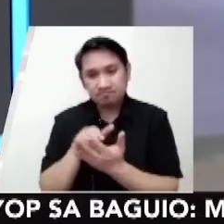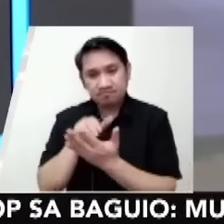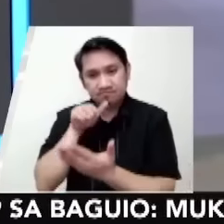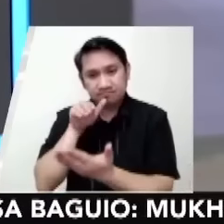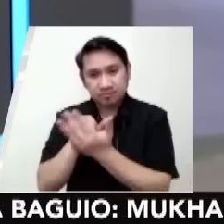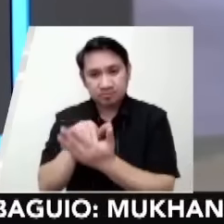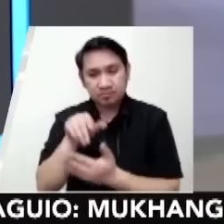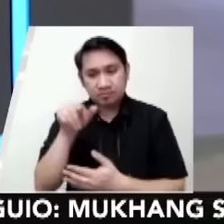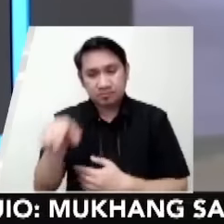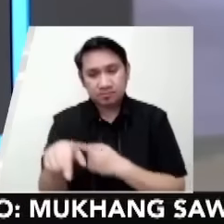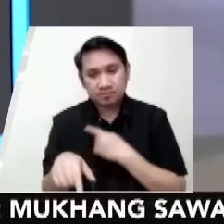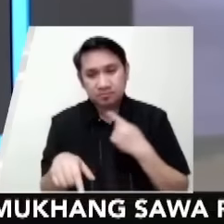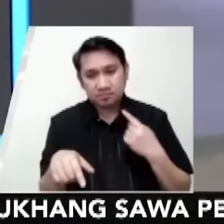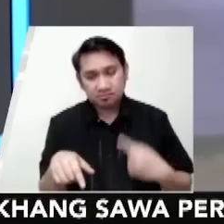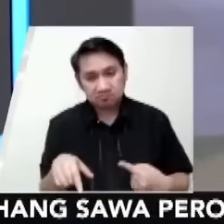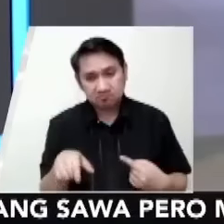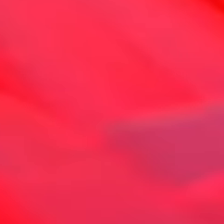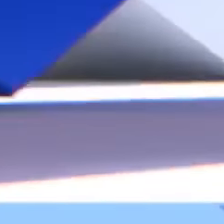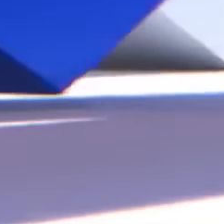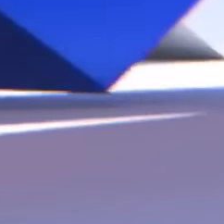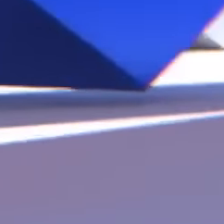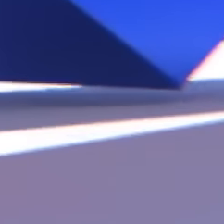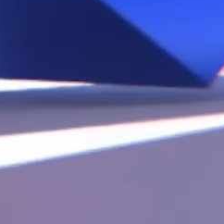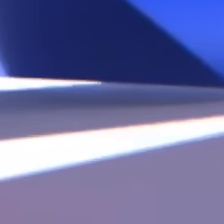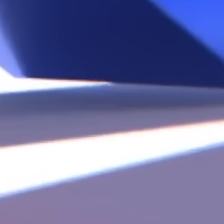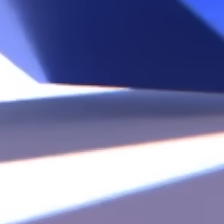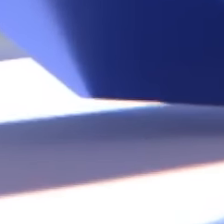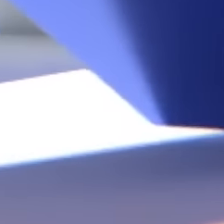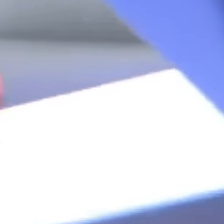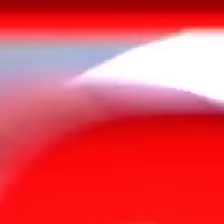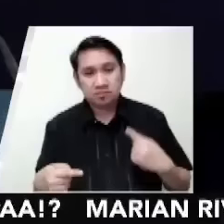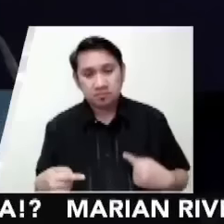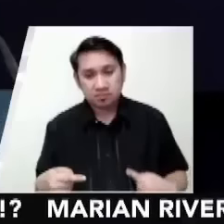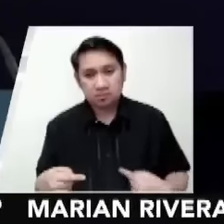Pilipinas. Nakatutok si Chino Gaston.